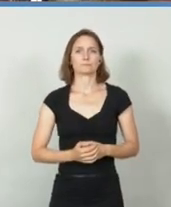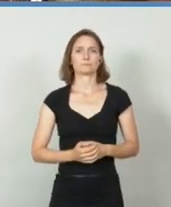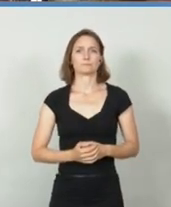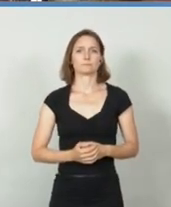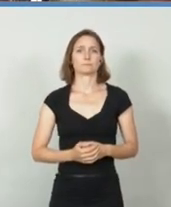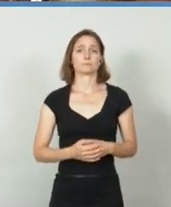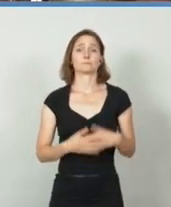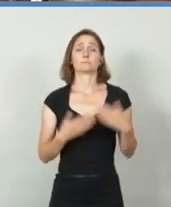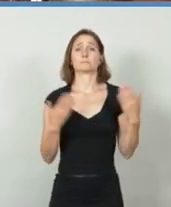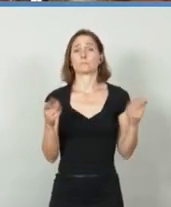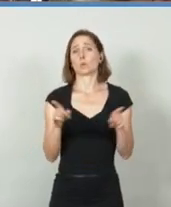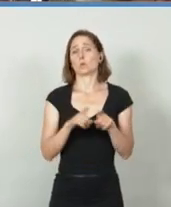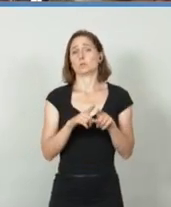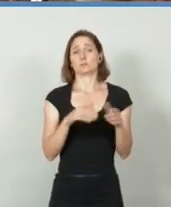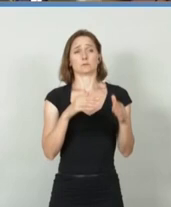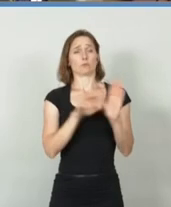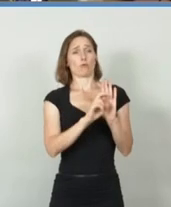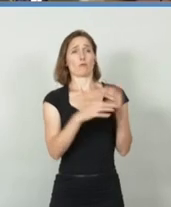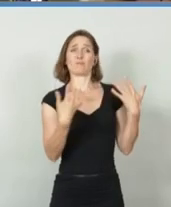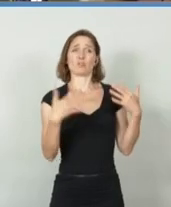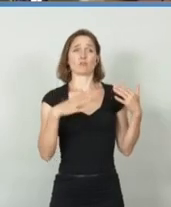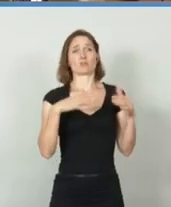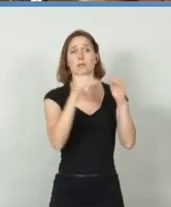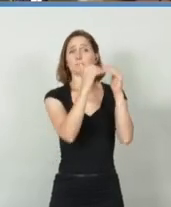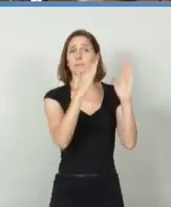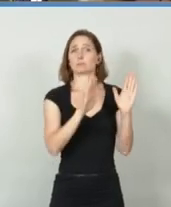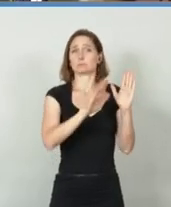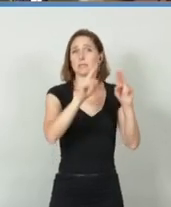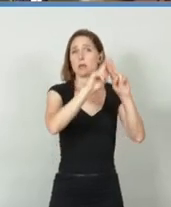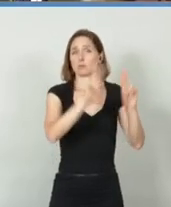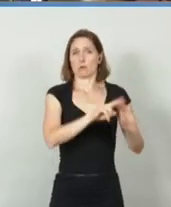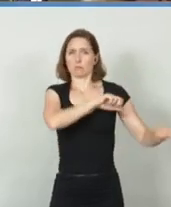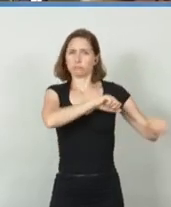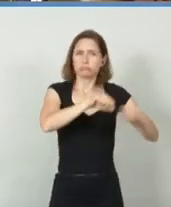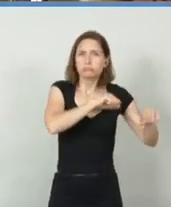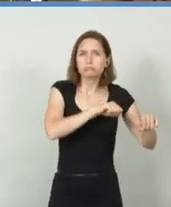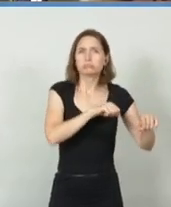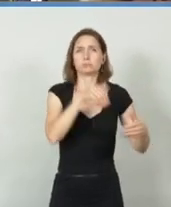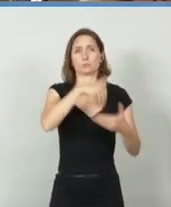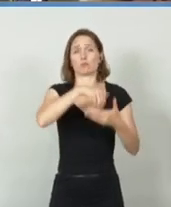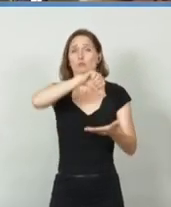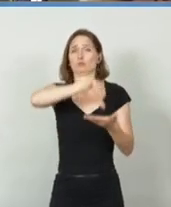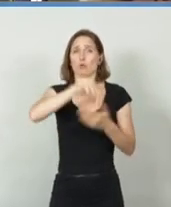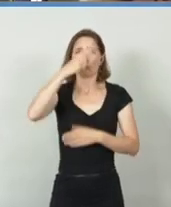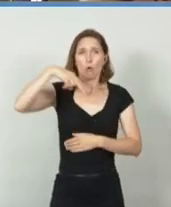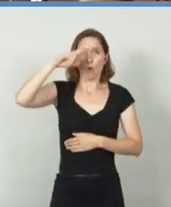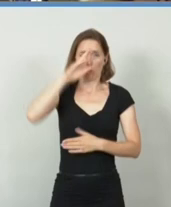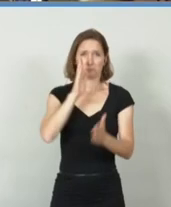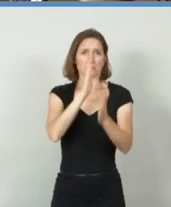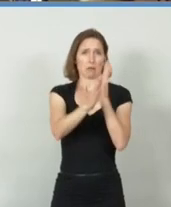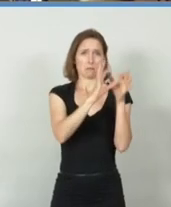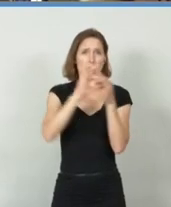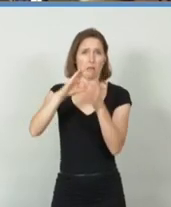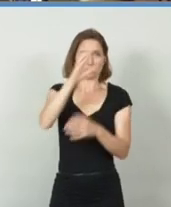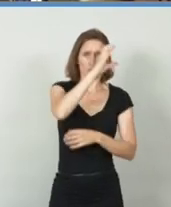nous avons à Grenoble une maison de l'international active avec notamment un centre Europe Direct en lien avec Chambéry et Annecy